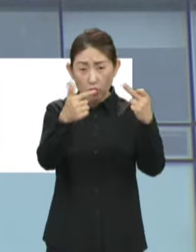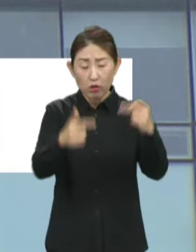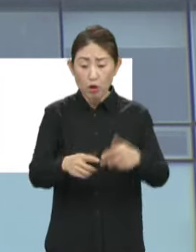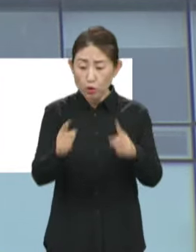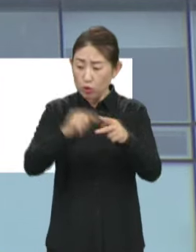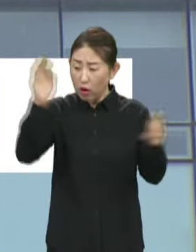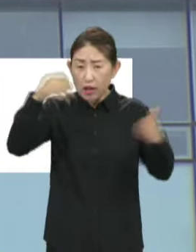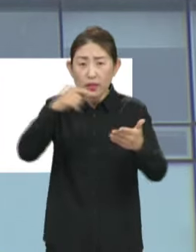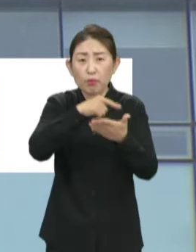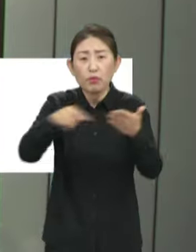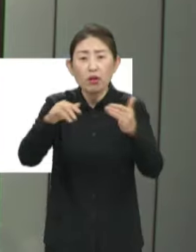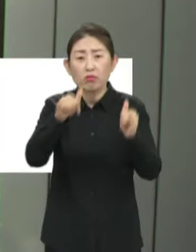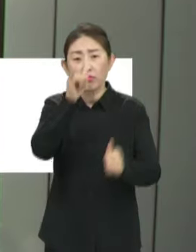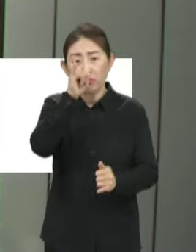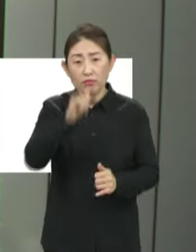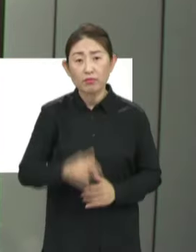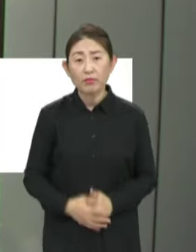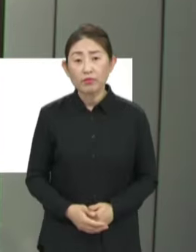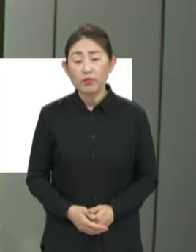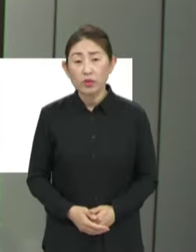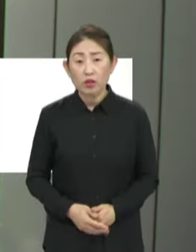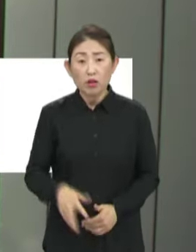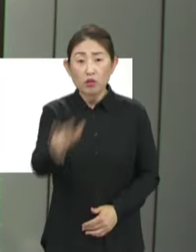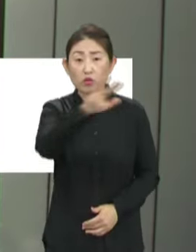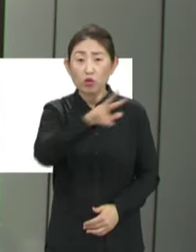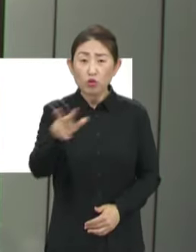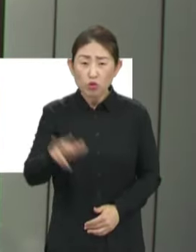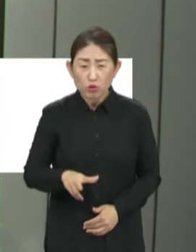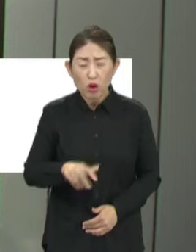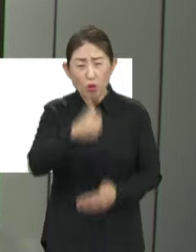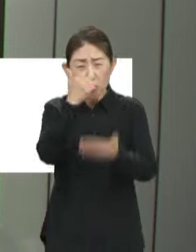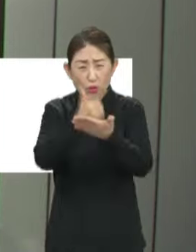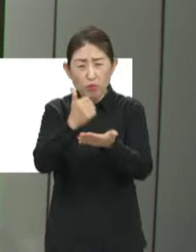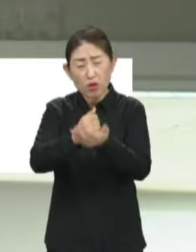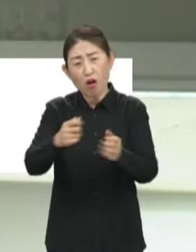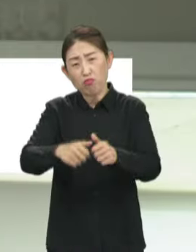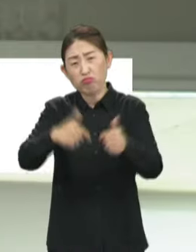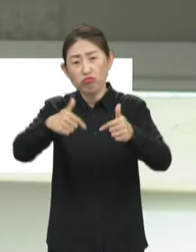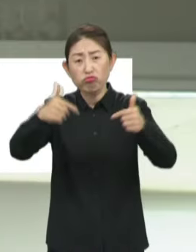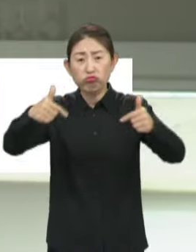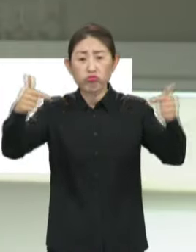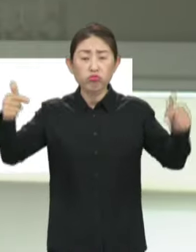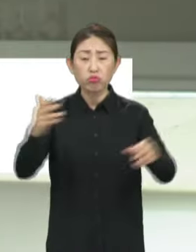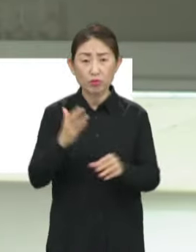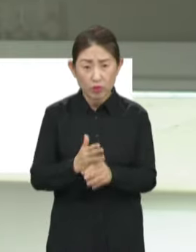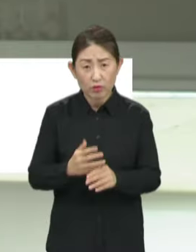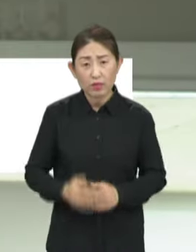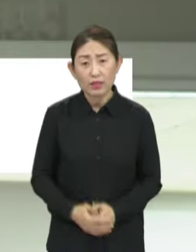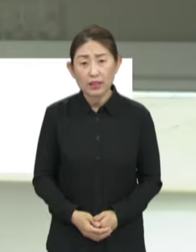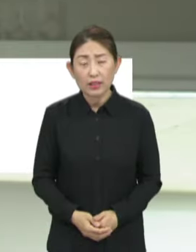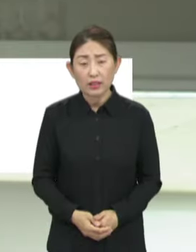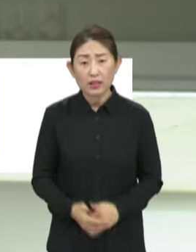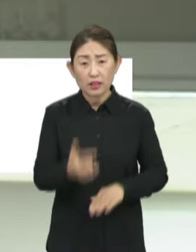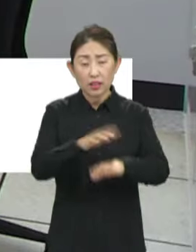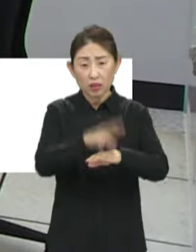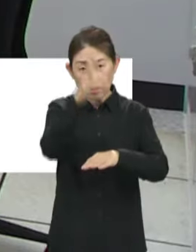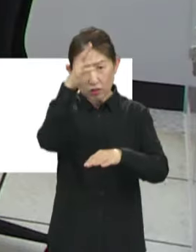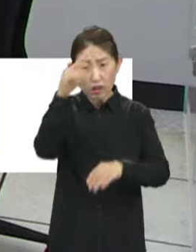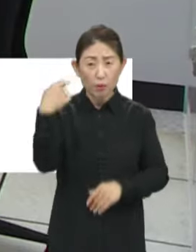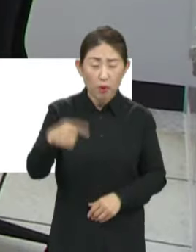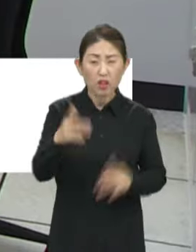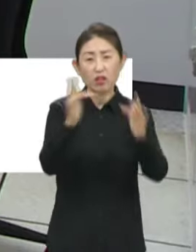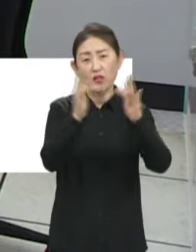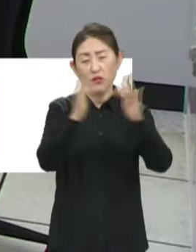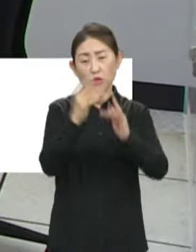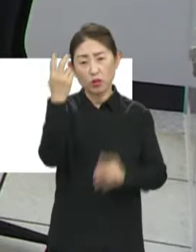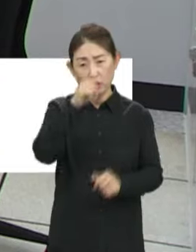초등학생 피해자도 있는 것으로 확인됐습니다. 최근 전국적으로 딥페이크 범죄가 확산되자 대전경찰은